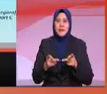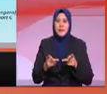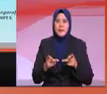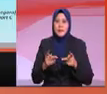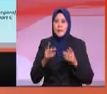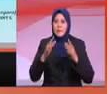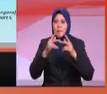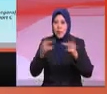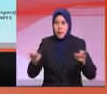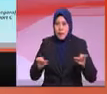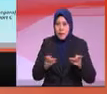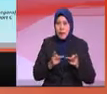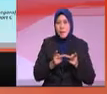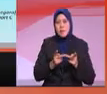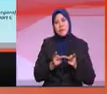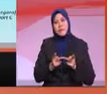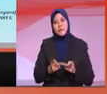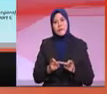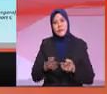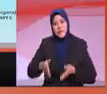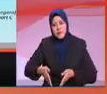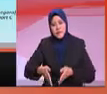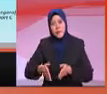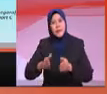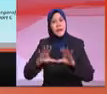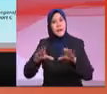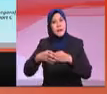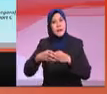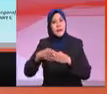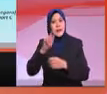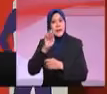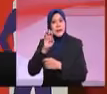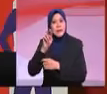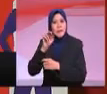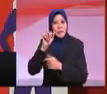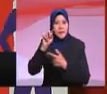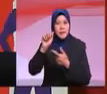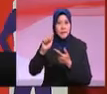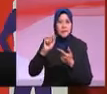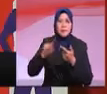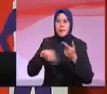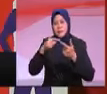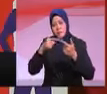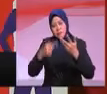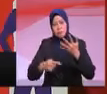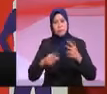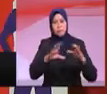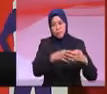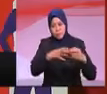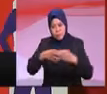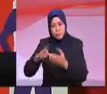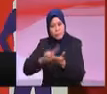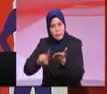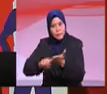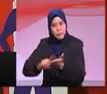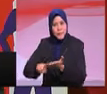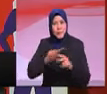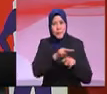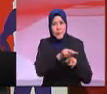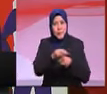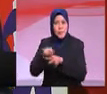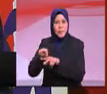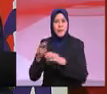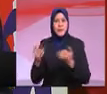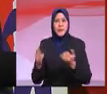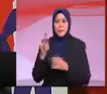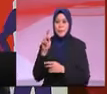Pinggan dan juga di kawasan jalan kluster tenaga, kluster Sagu King dan sebagainya. Jadi kita mendapati kes-kes